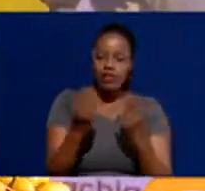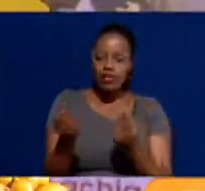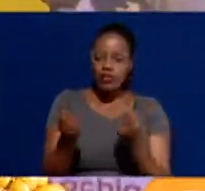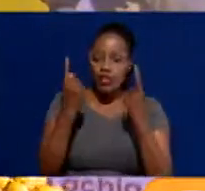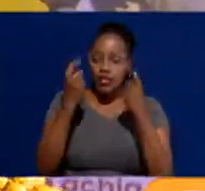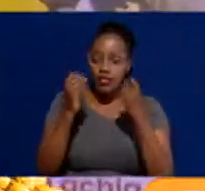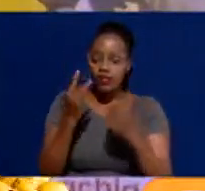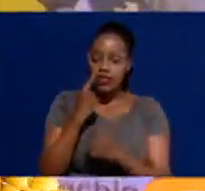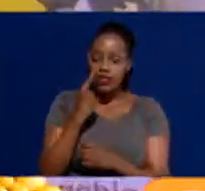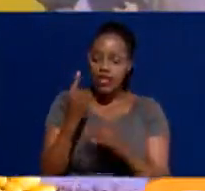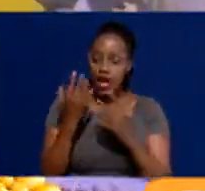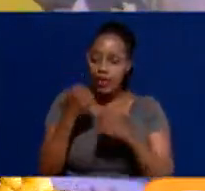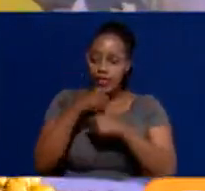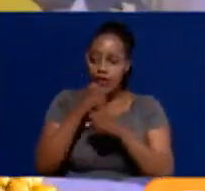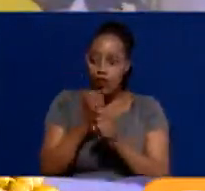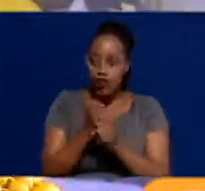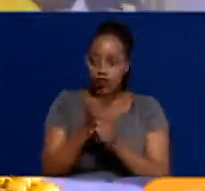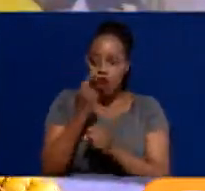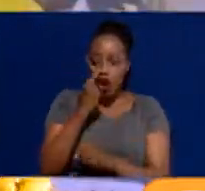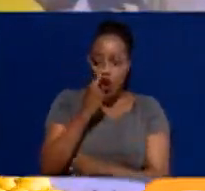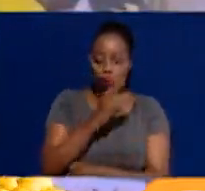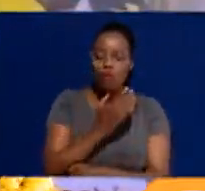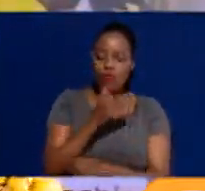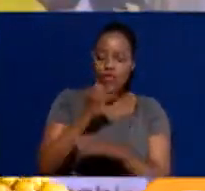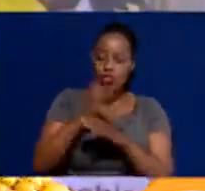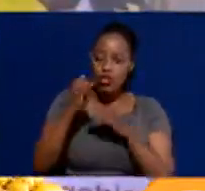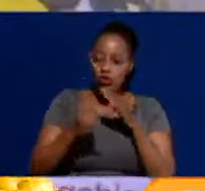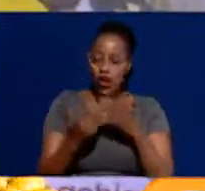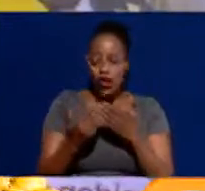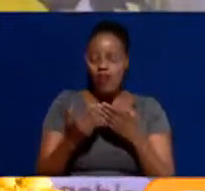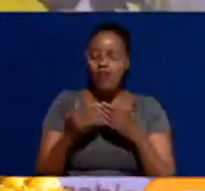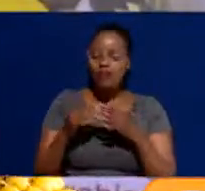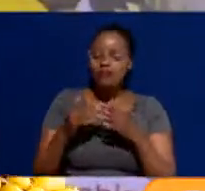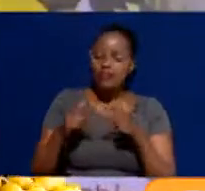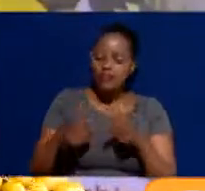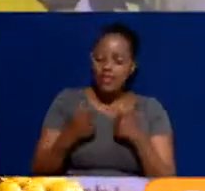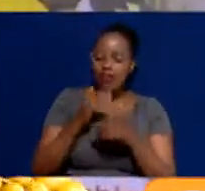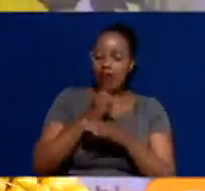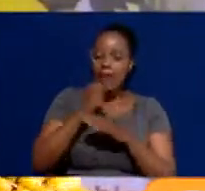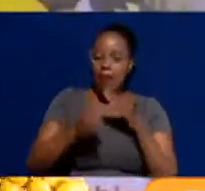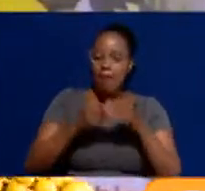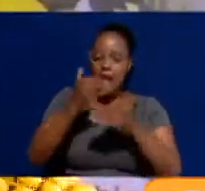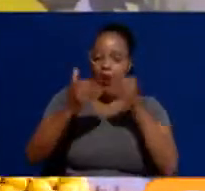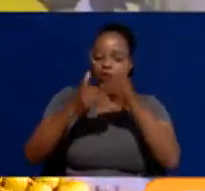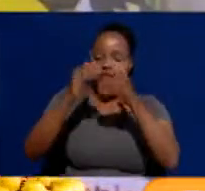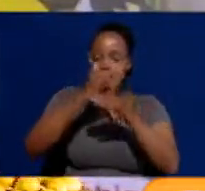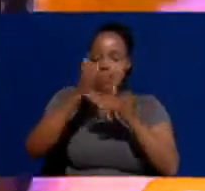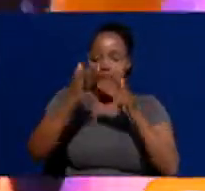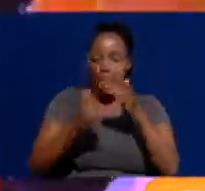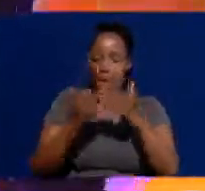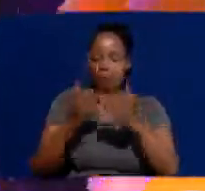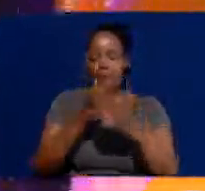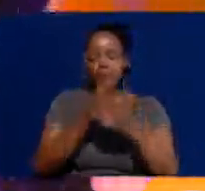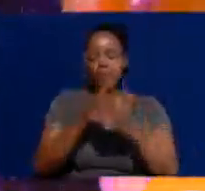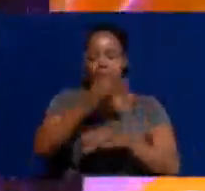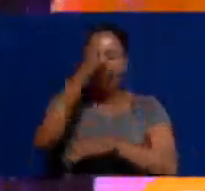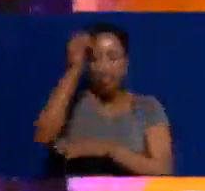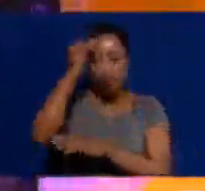if you look at the construct, home bima, biashara bima, binafsi bima, constructors bima, bima shule.